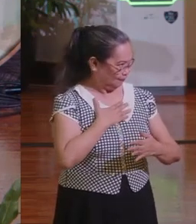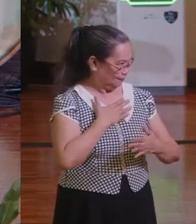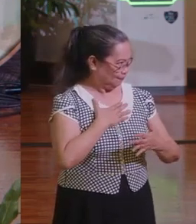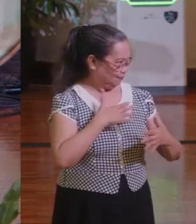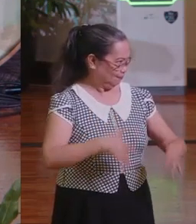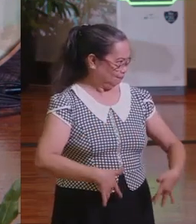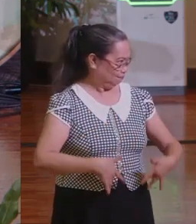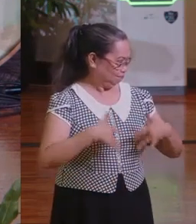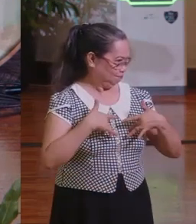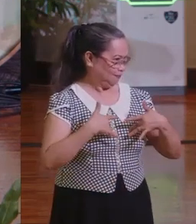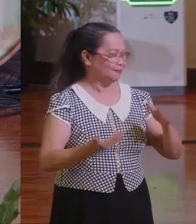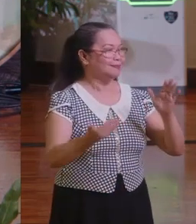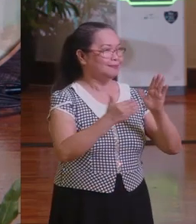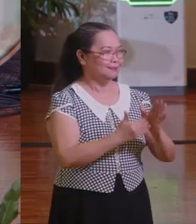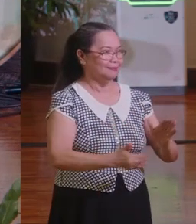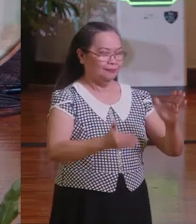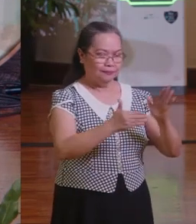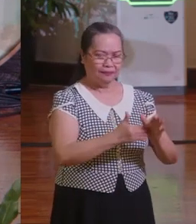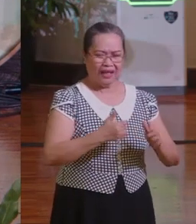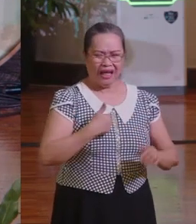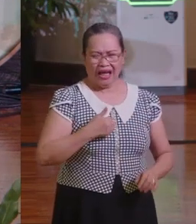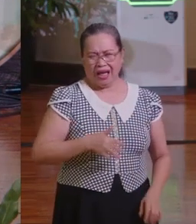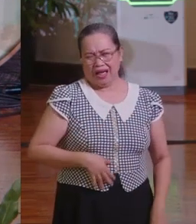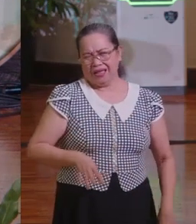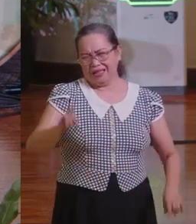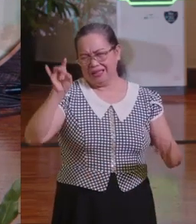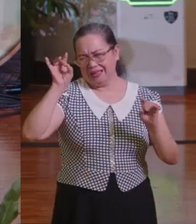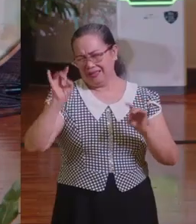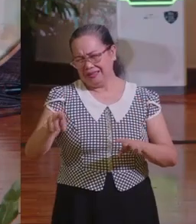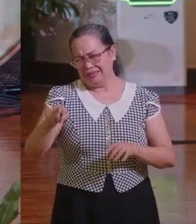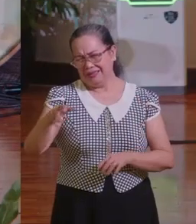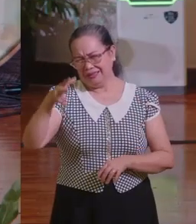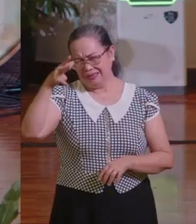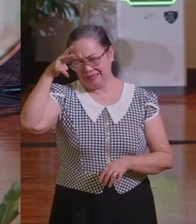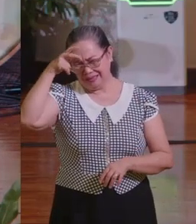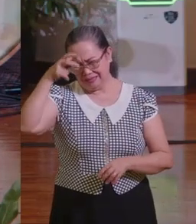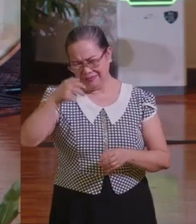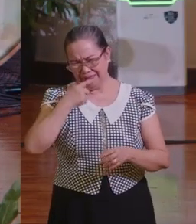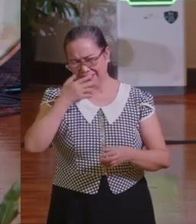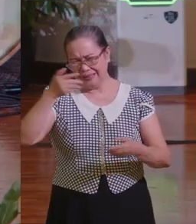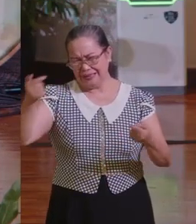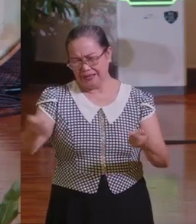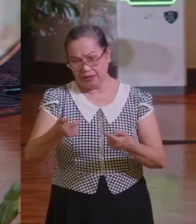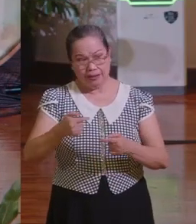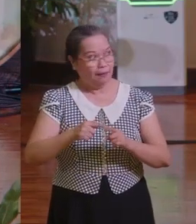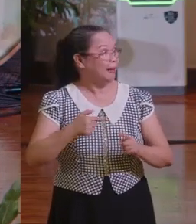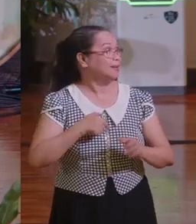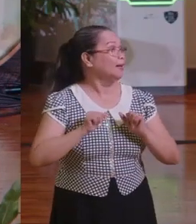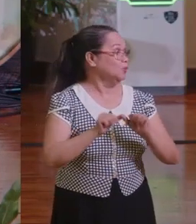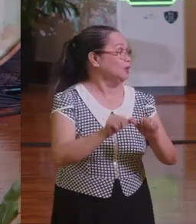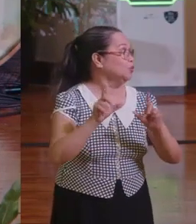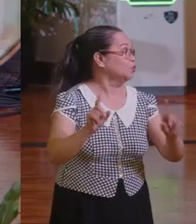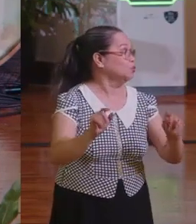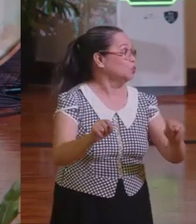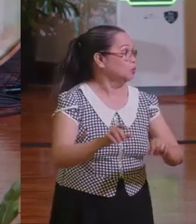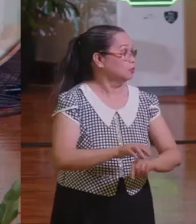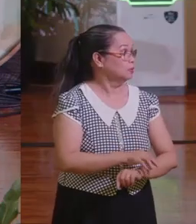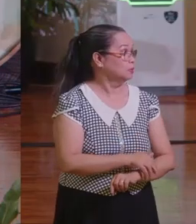siya, no? I do what I do not want to do, and what I do not want to do, I do.